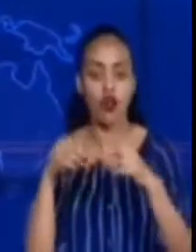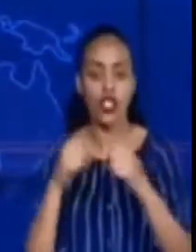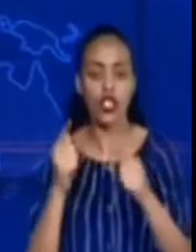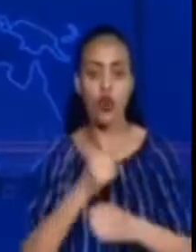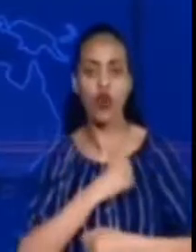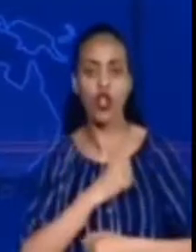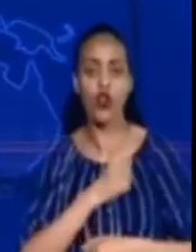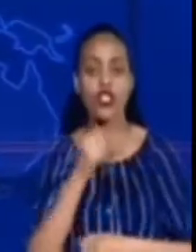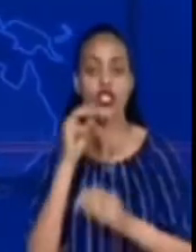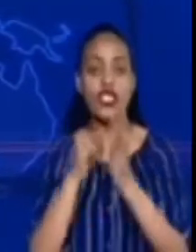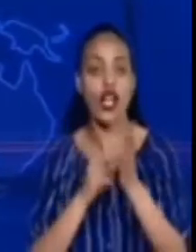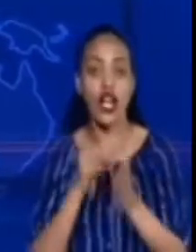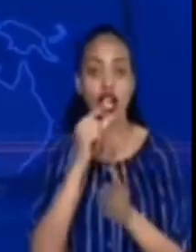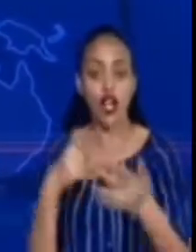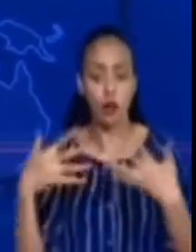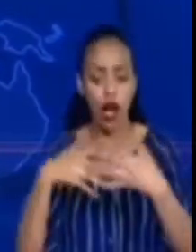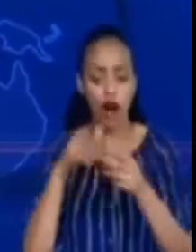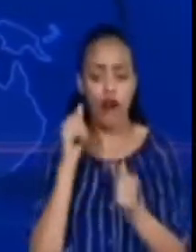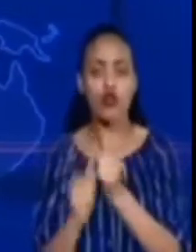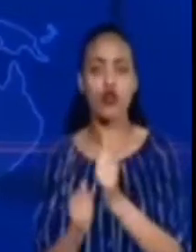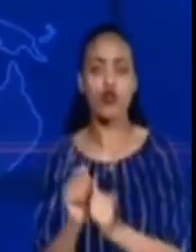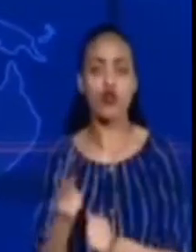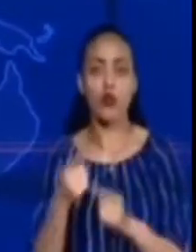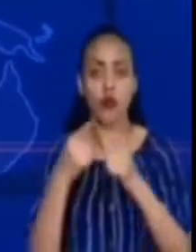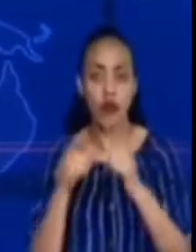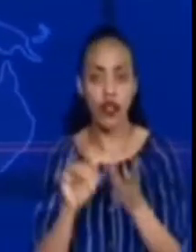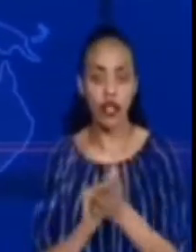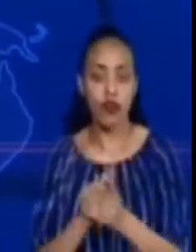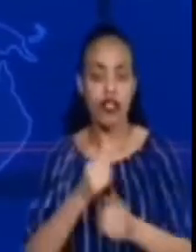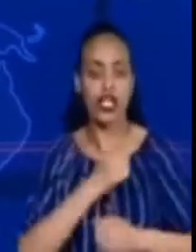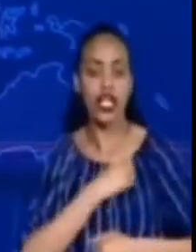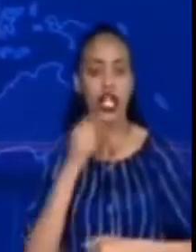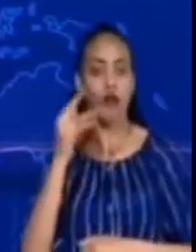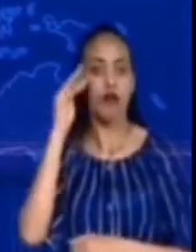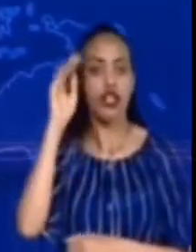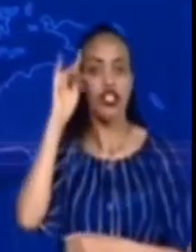በመካከላቸው የ880 ዓመት ልዩነት አለ